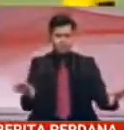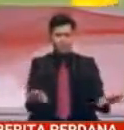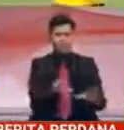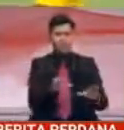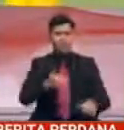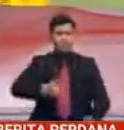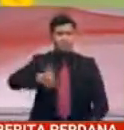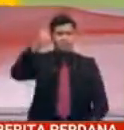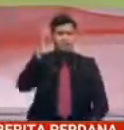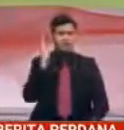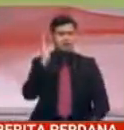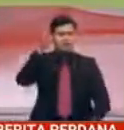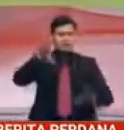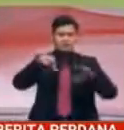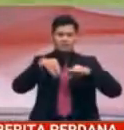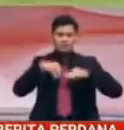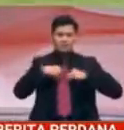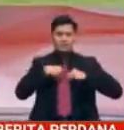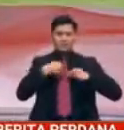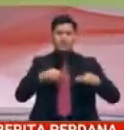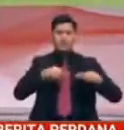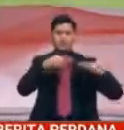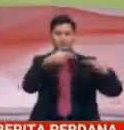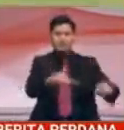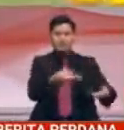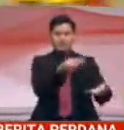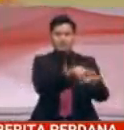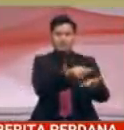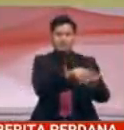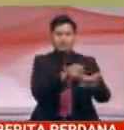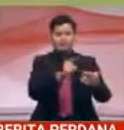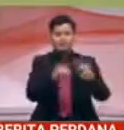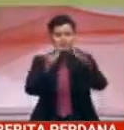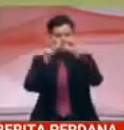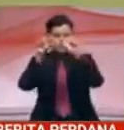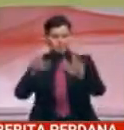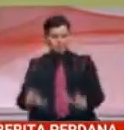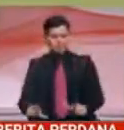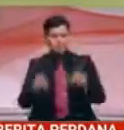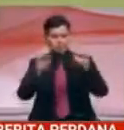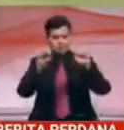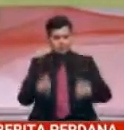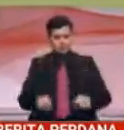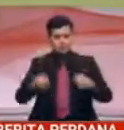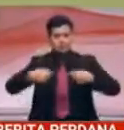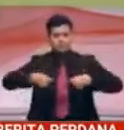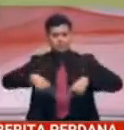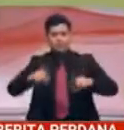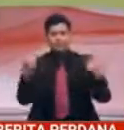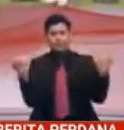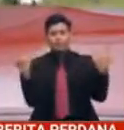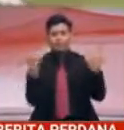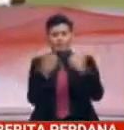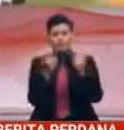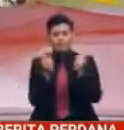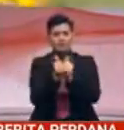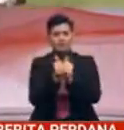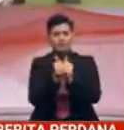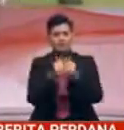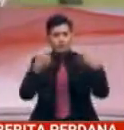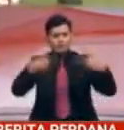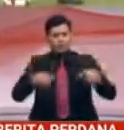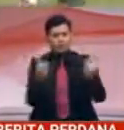Pemenang akan menerima hadiah wang tunai dan e-sijil serta berpeluang menentang pasukan dari Jepun yang terdiri